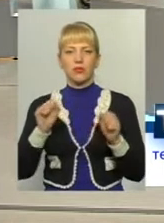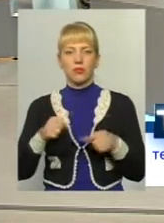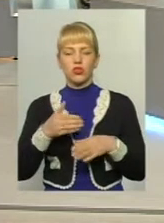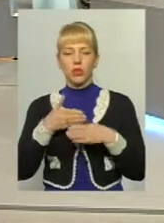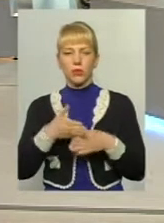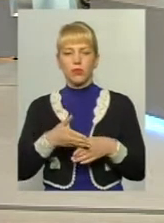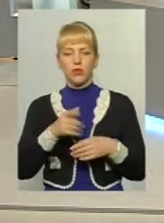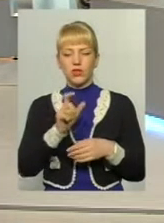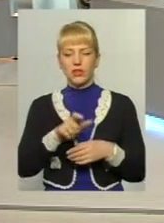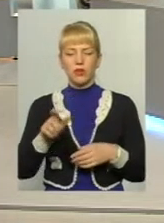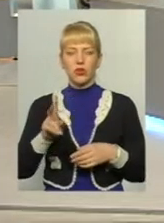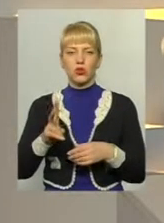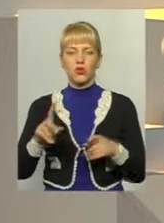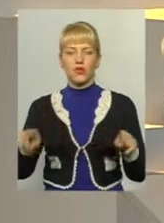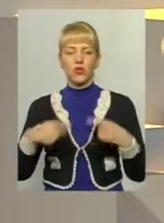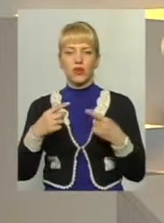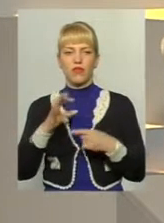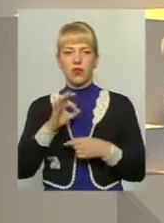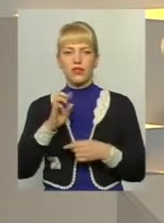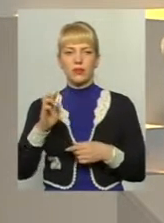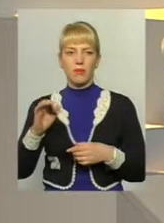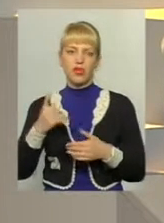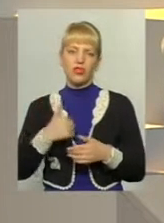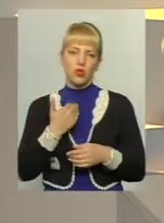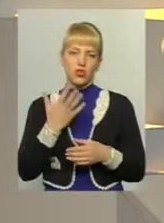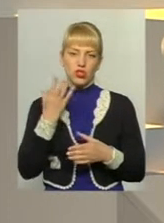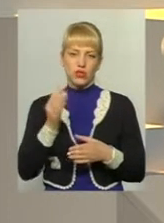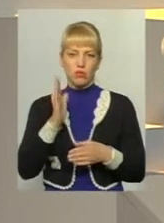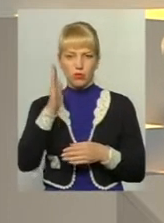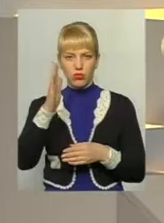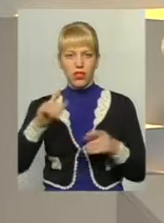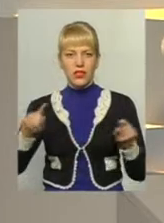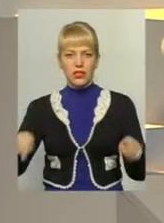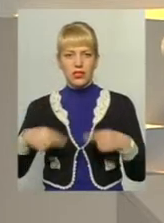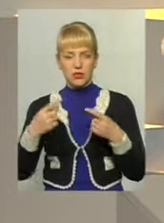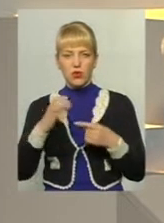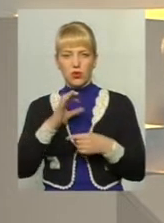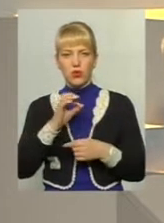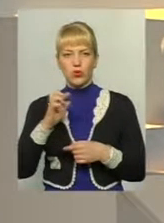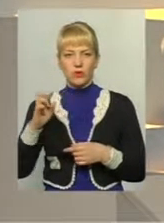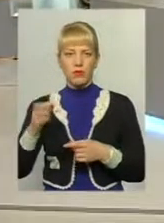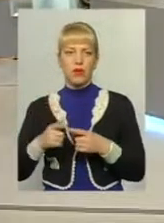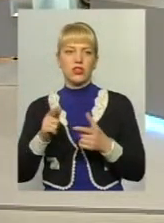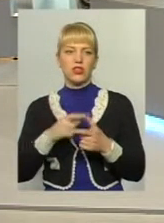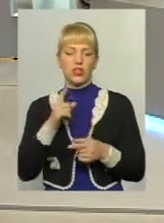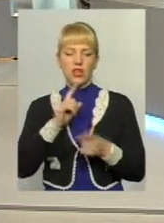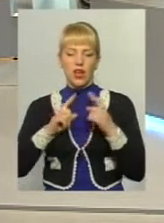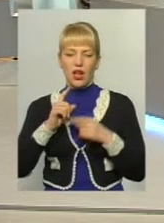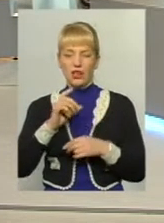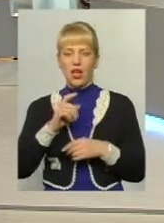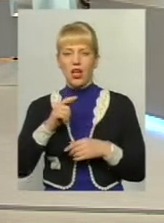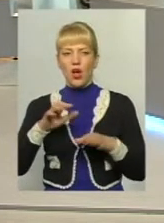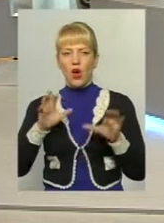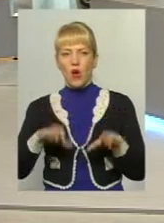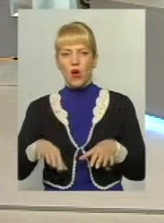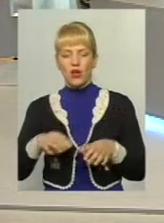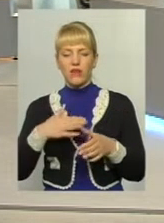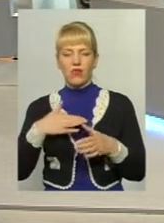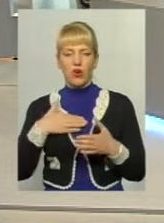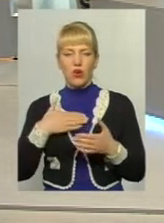невелика. І хотілося б зараз ще, у нас лишилось не так багато часу, хотіла б, щоб швидко по загальним